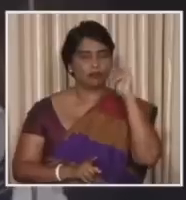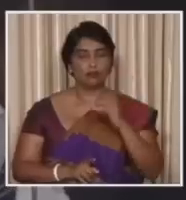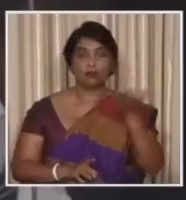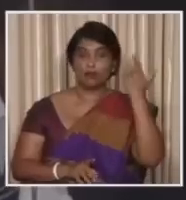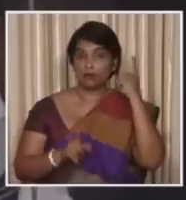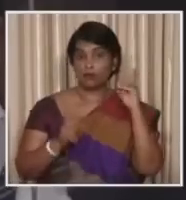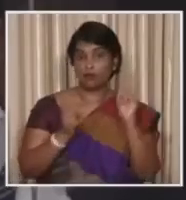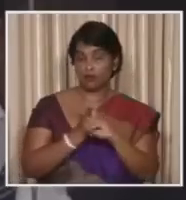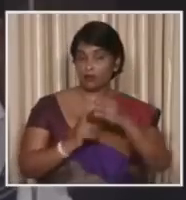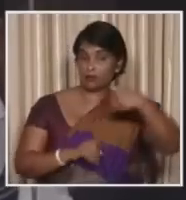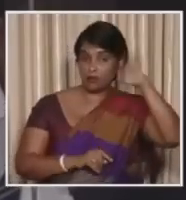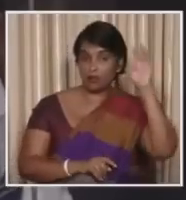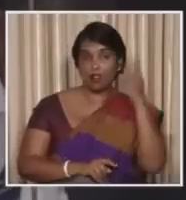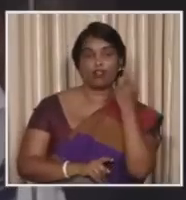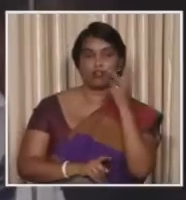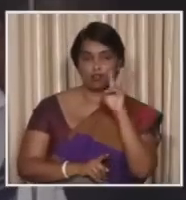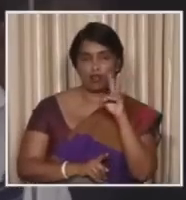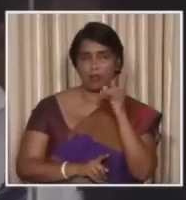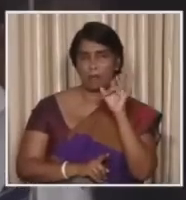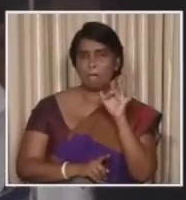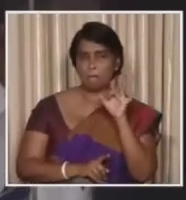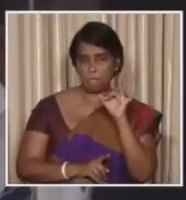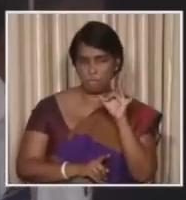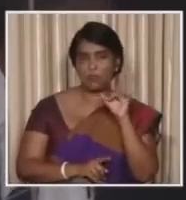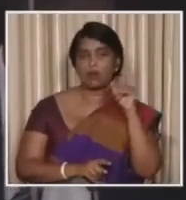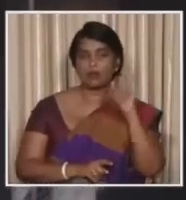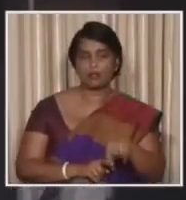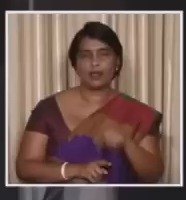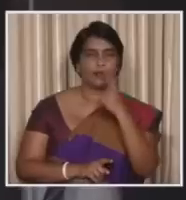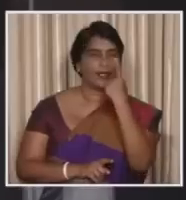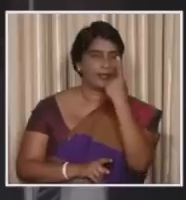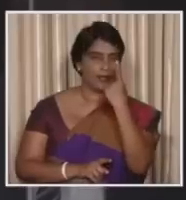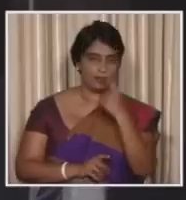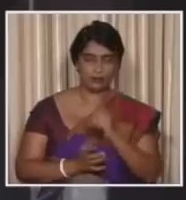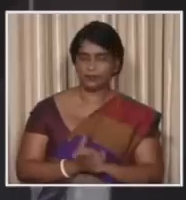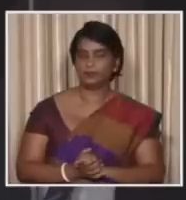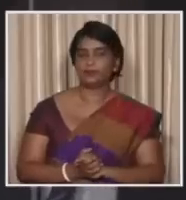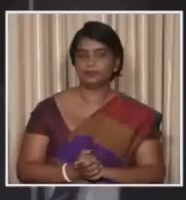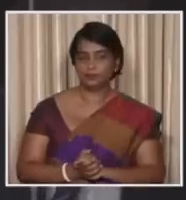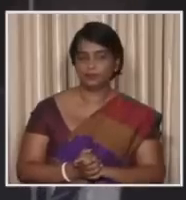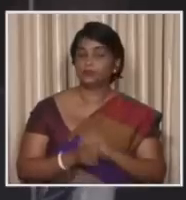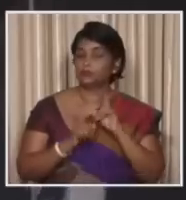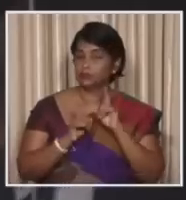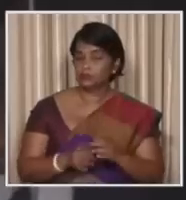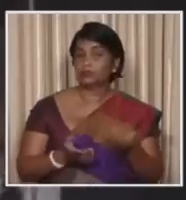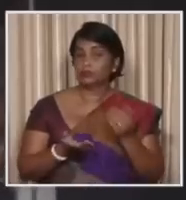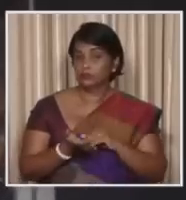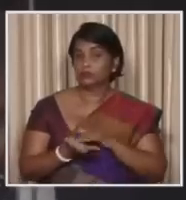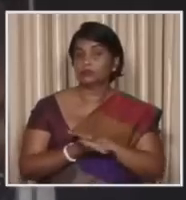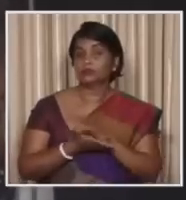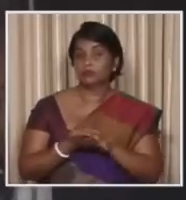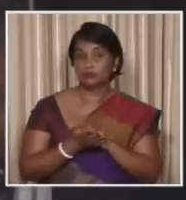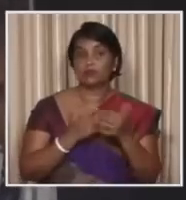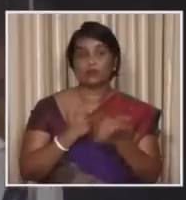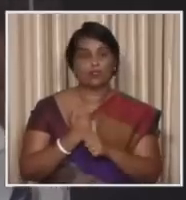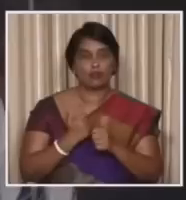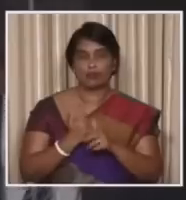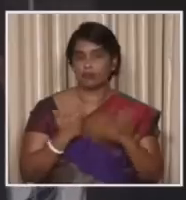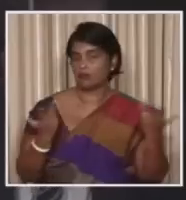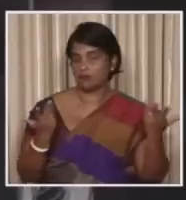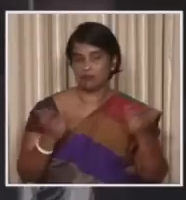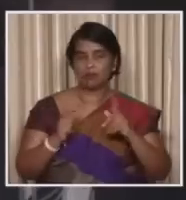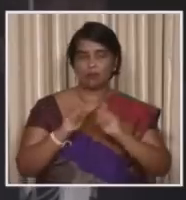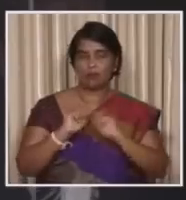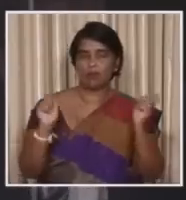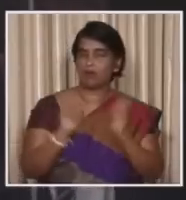යුද්ධයේ කාලේ තිබුණා 12ක්ද 15ක්ද දැන් එකයි ඉතුරු වෙලා තියෙන්නේ ඒවා නැවත අලුත් වැඩියා කරගන්නත් බැරි තත්ත්වයට